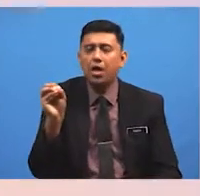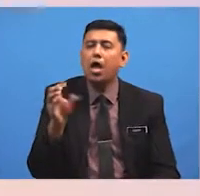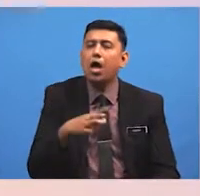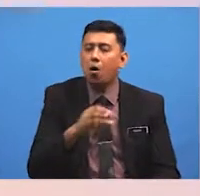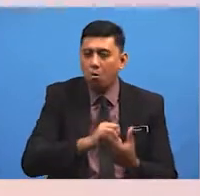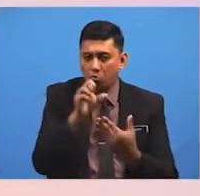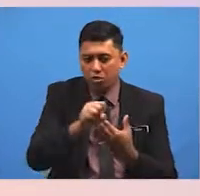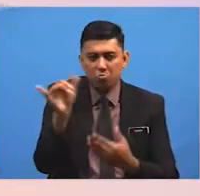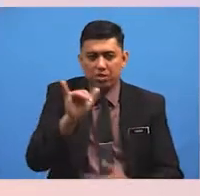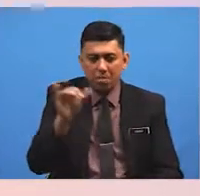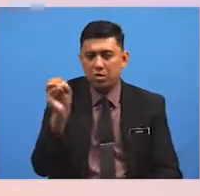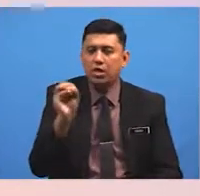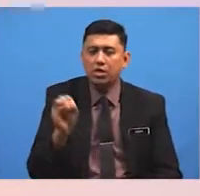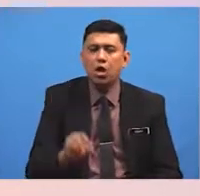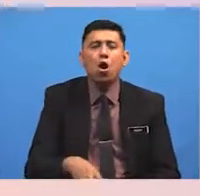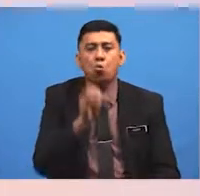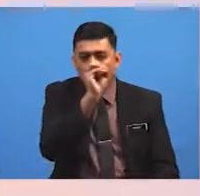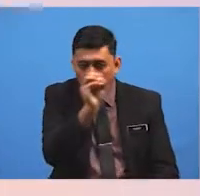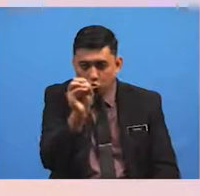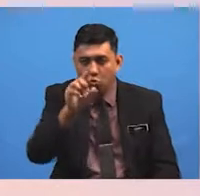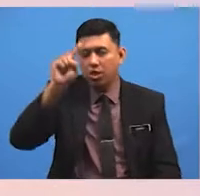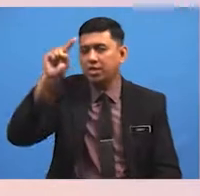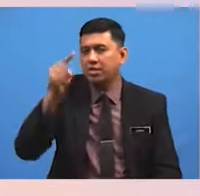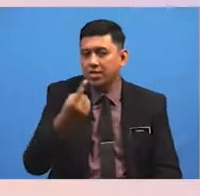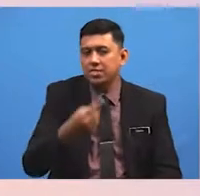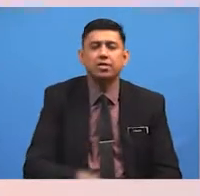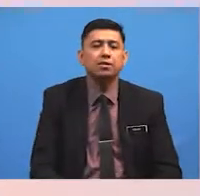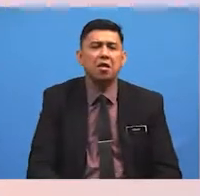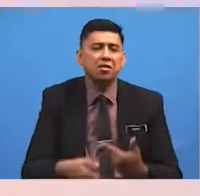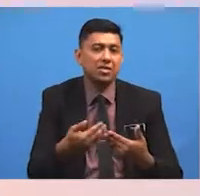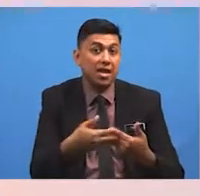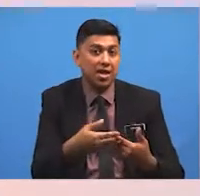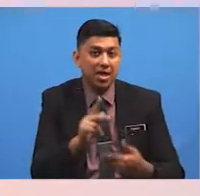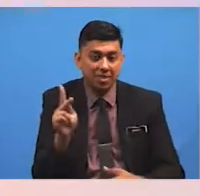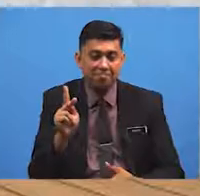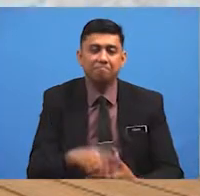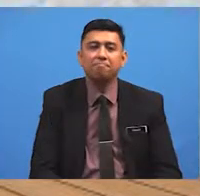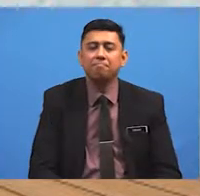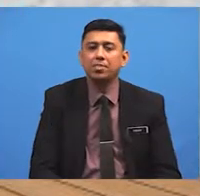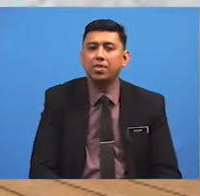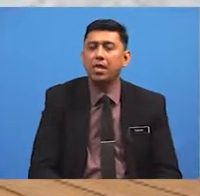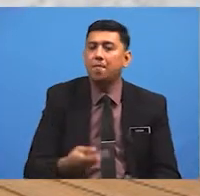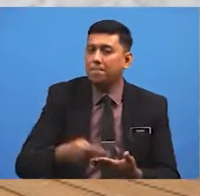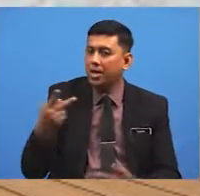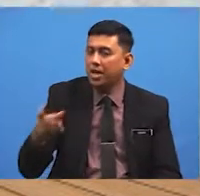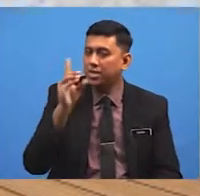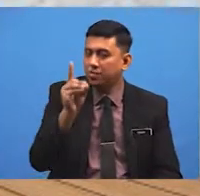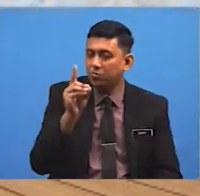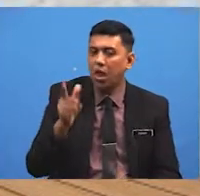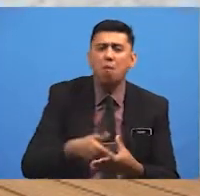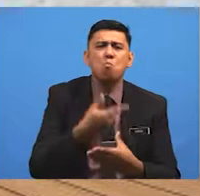aku Abdul jadi kosongkan senang dan kita lihat seterusnya berhenti